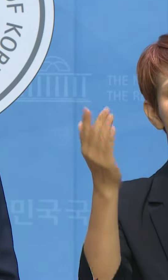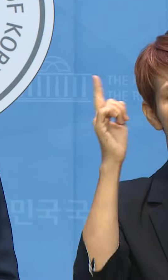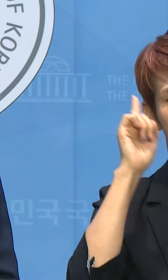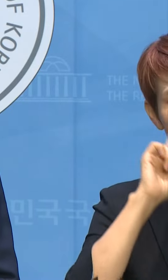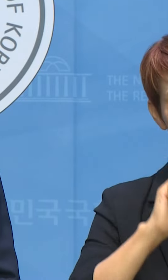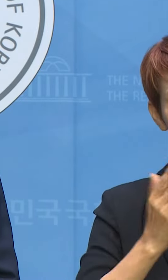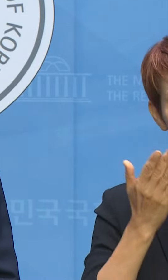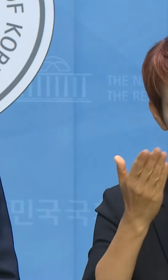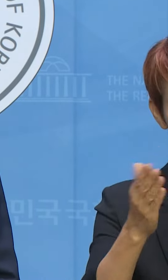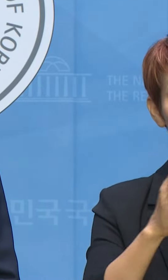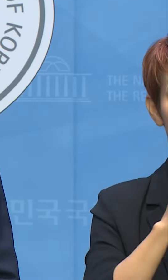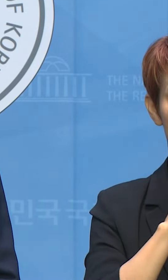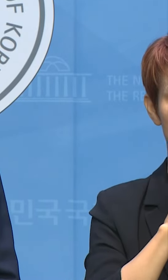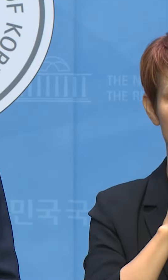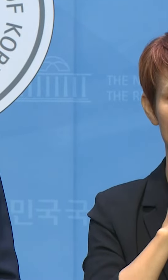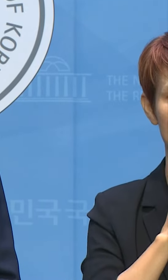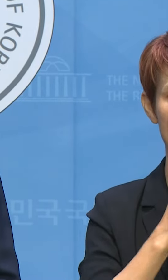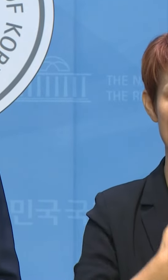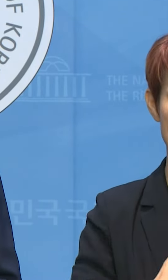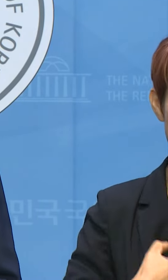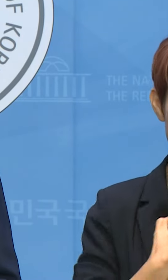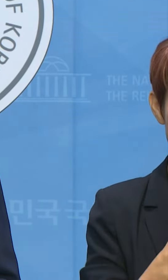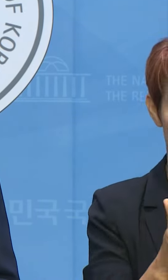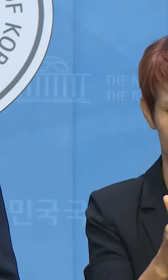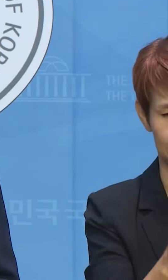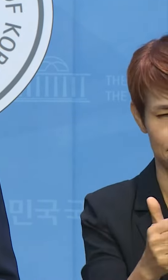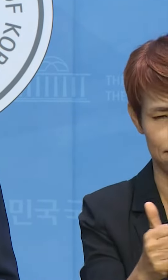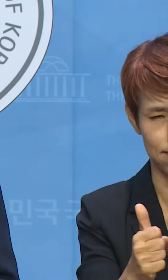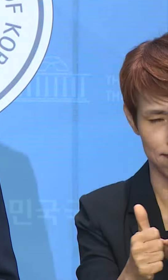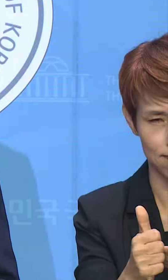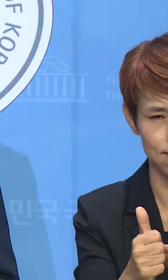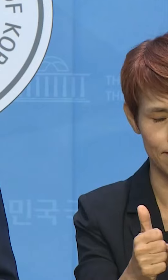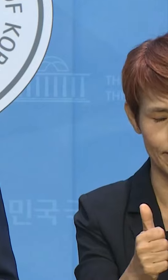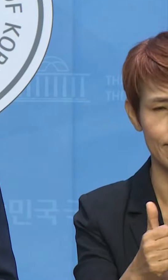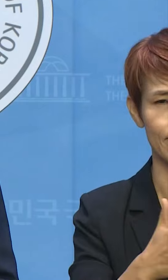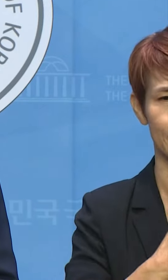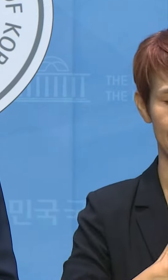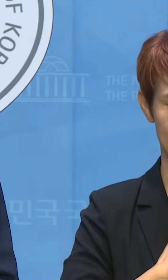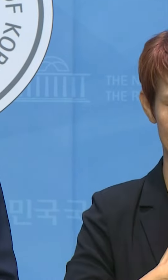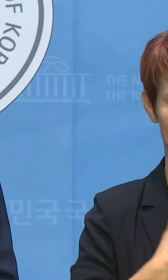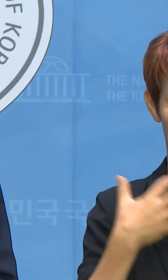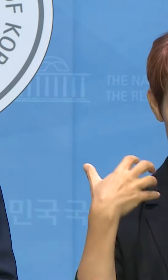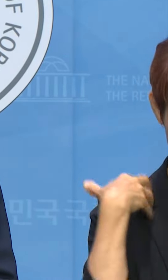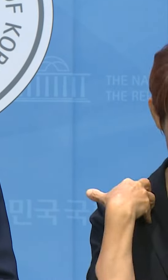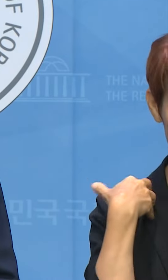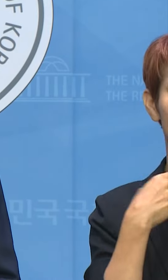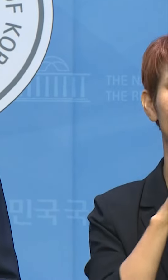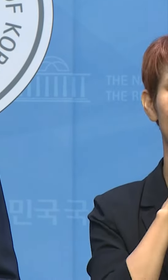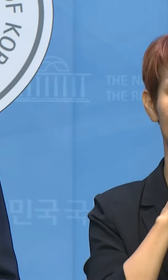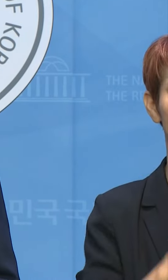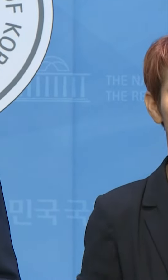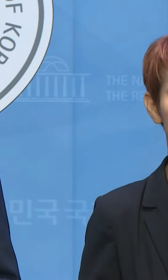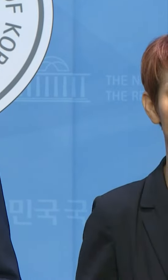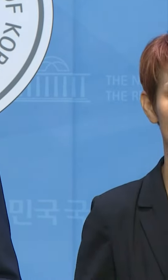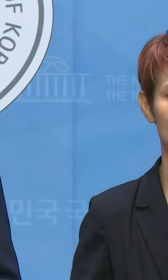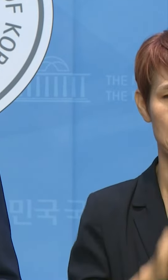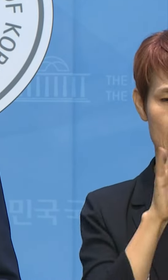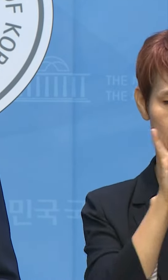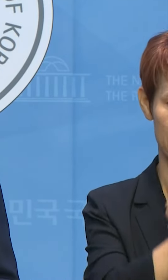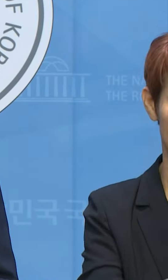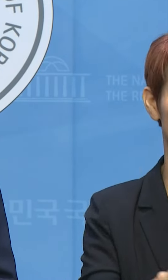습니다 국민께 끼친 심려와 걱정은 오로시 제가 갚아야 할 빚입니다 변명하지